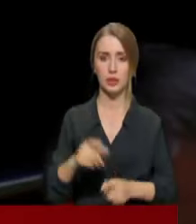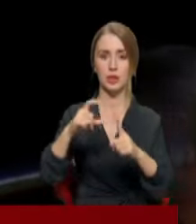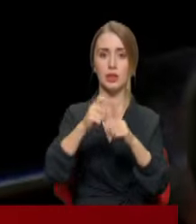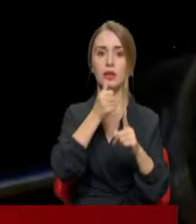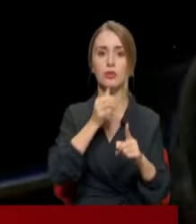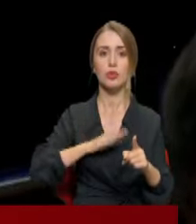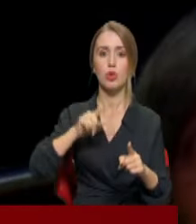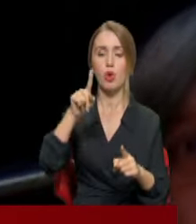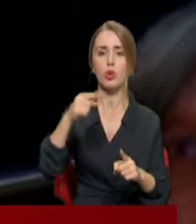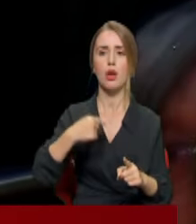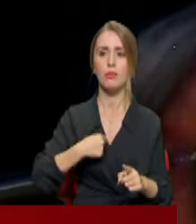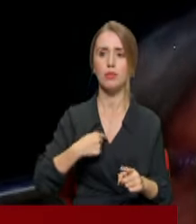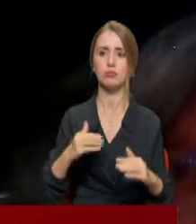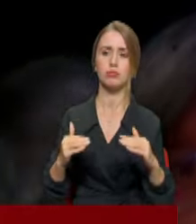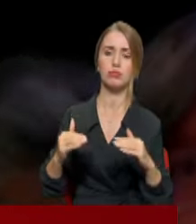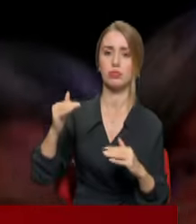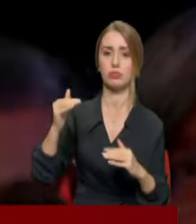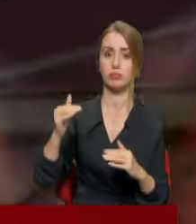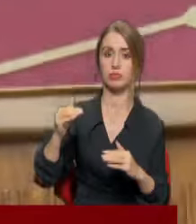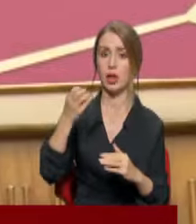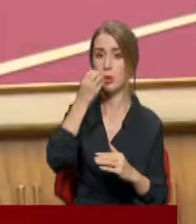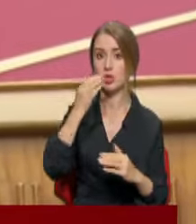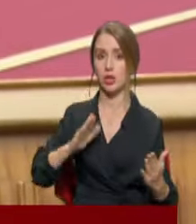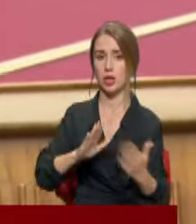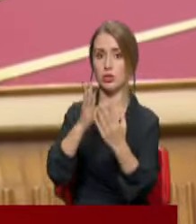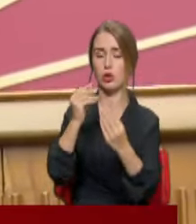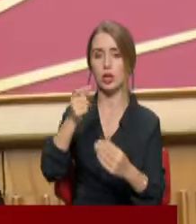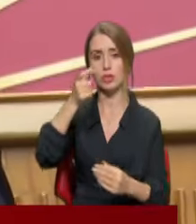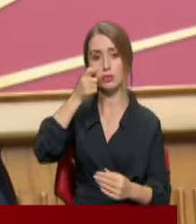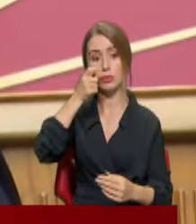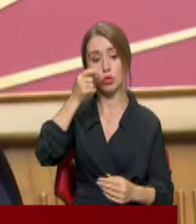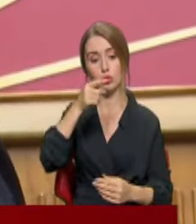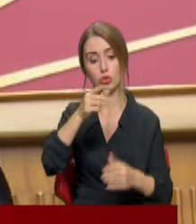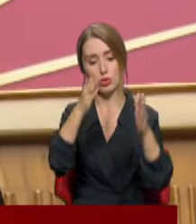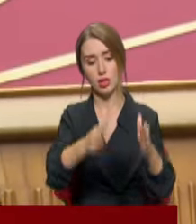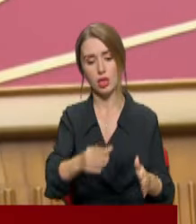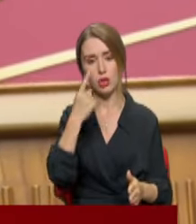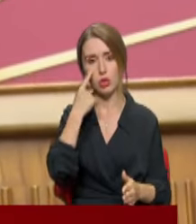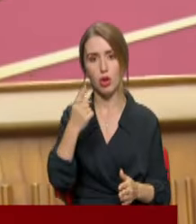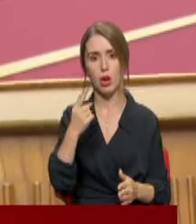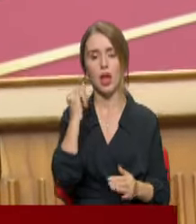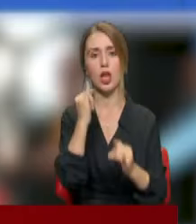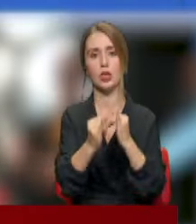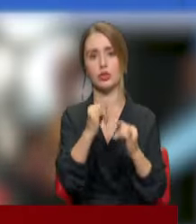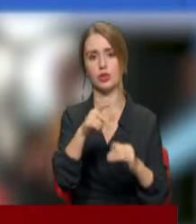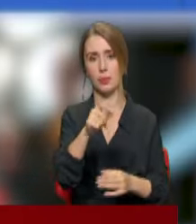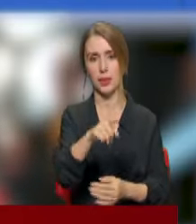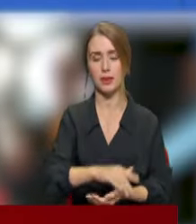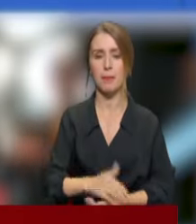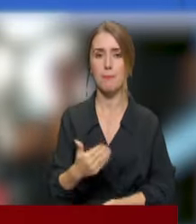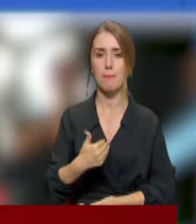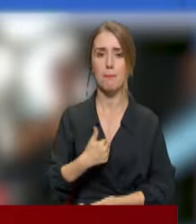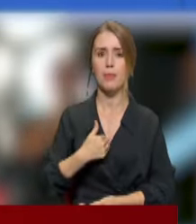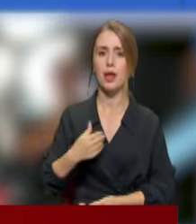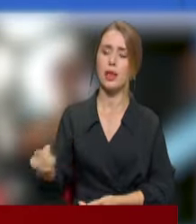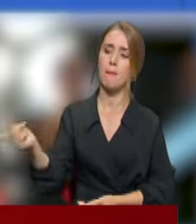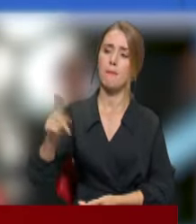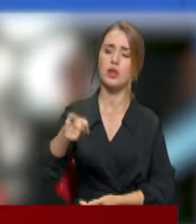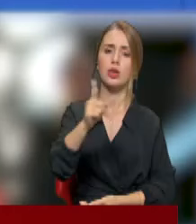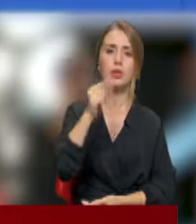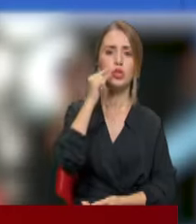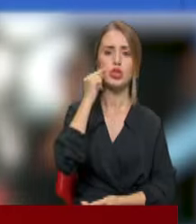Dervişoğlu el yükseltiyorum diyerek Bahçeli ile resleşen CHP Genel Başkanı Özgür Özel'i de oturttu hedefine. Ben başkalarına